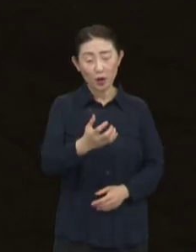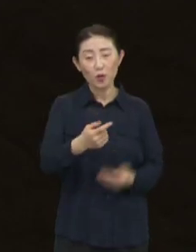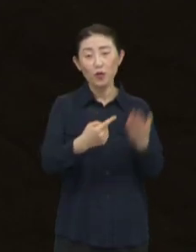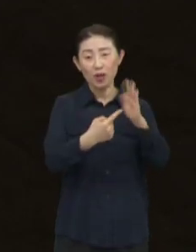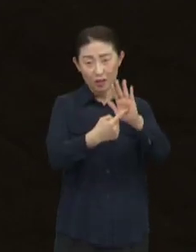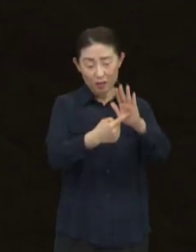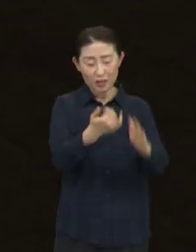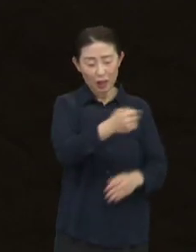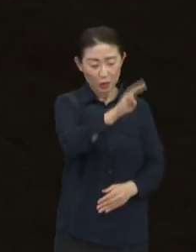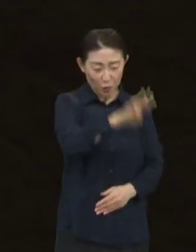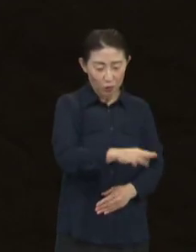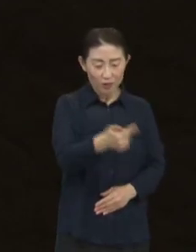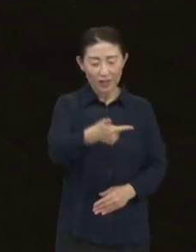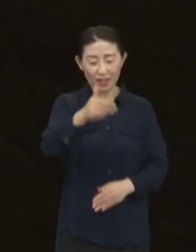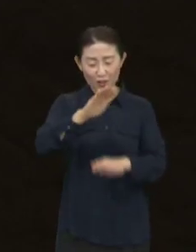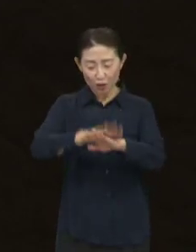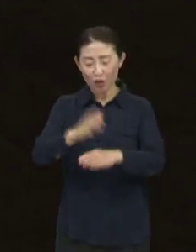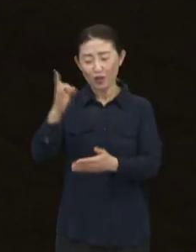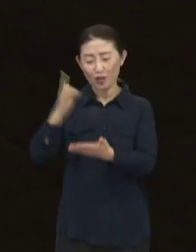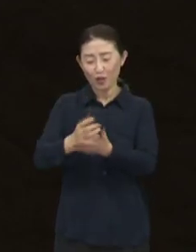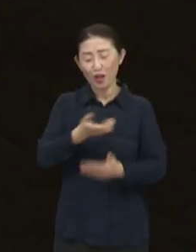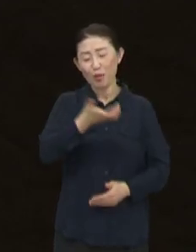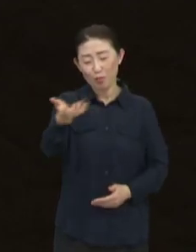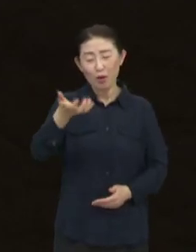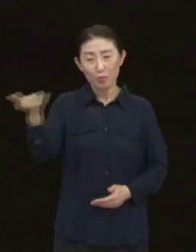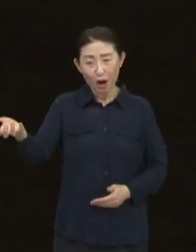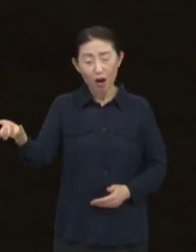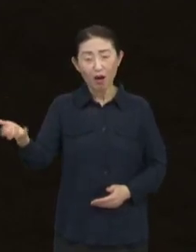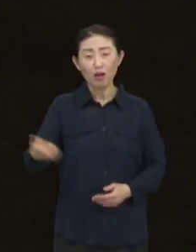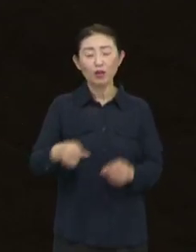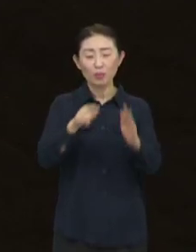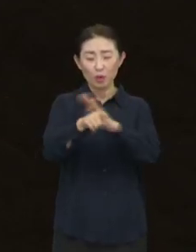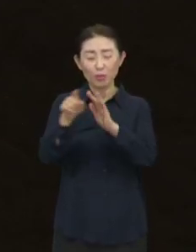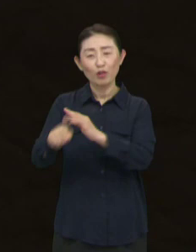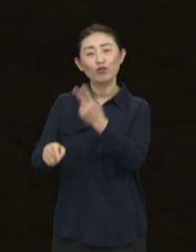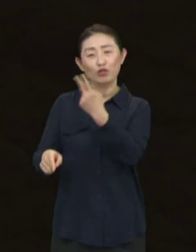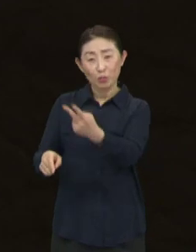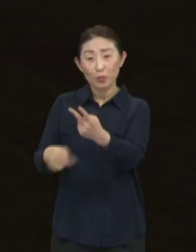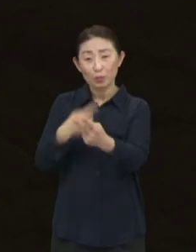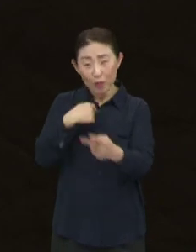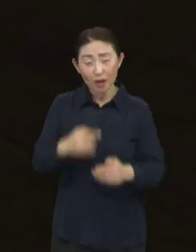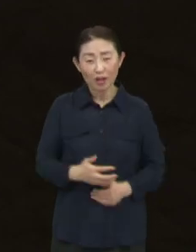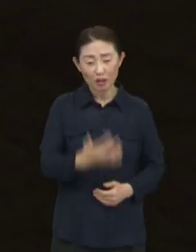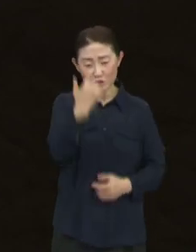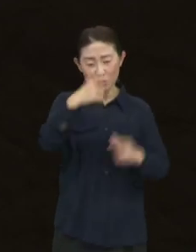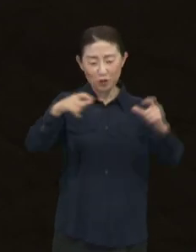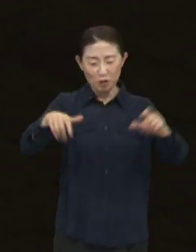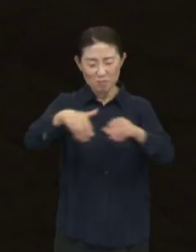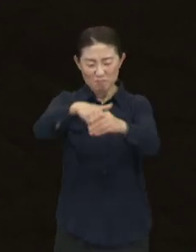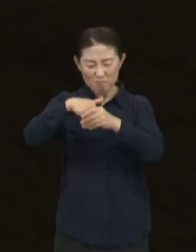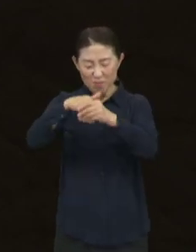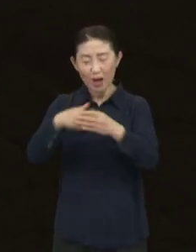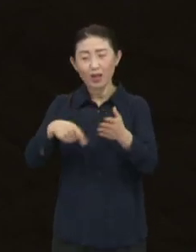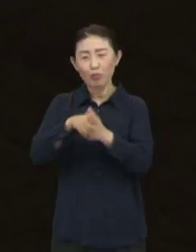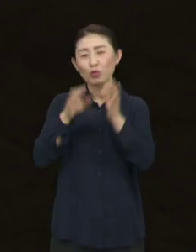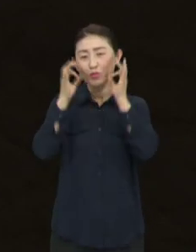세종을 필두로 대전과 천안을 두 차례 이상 찾아 승부처인 충청권에서 대반전을 노리고